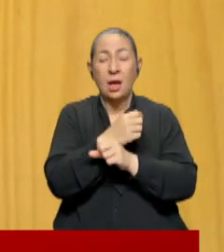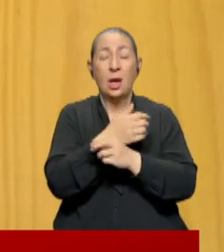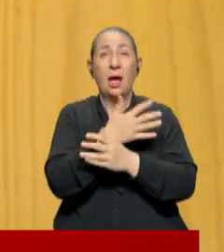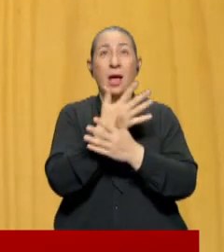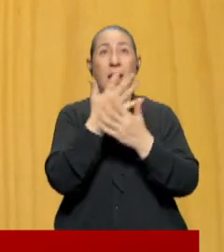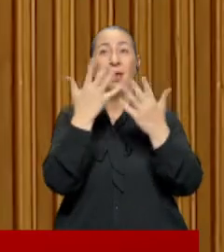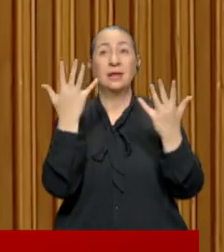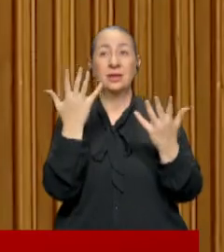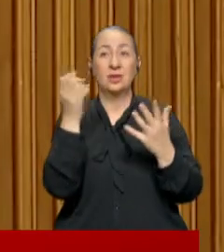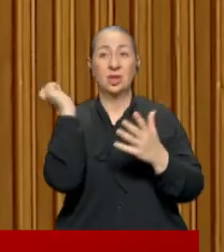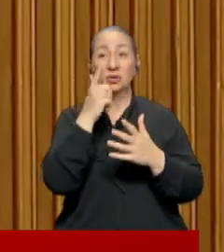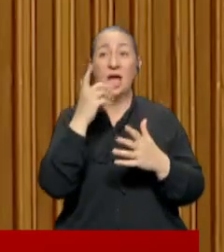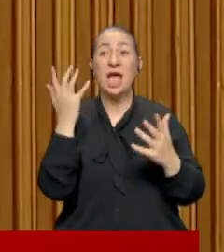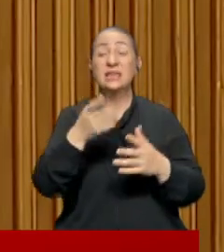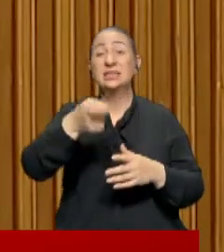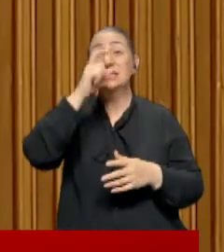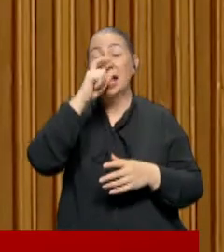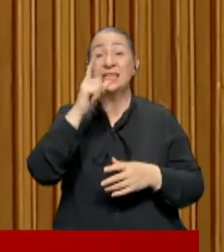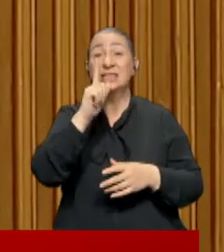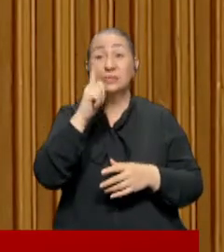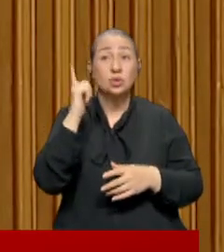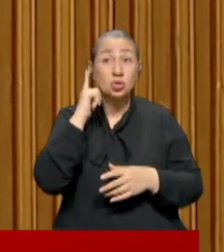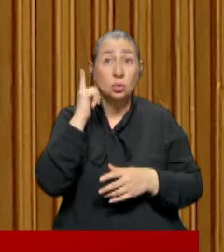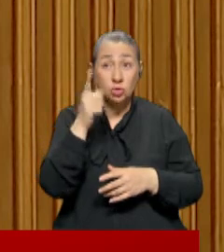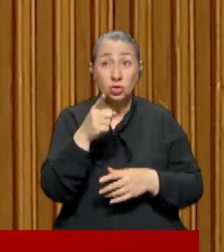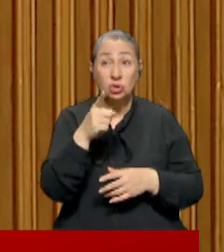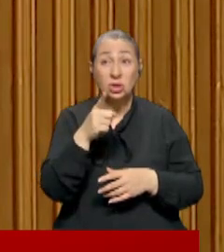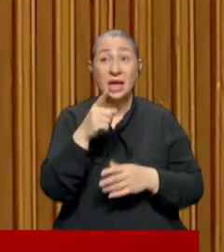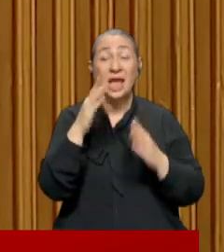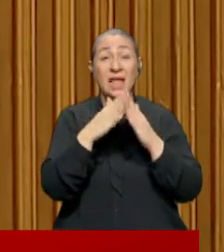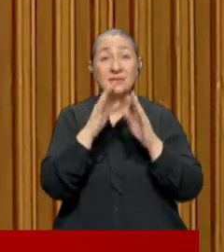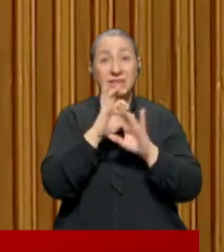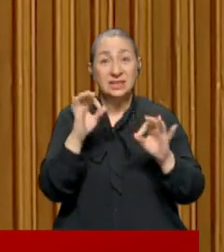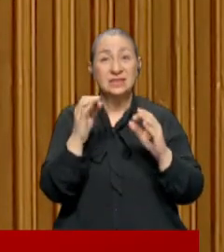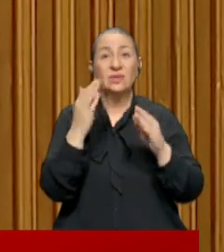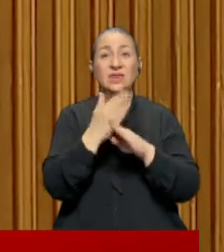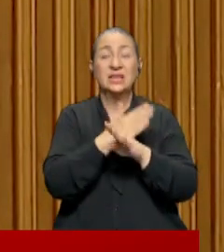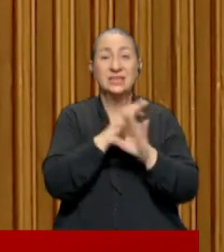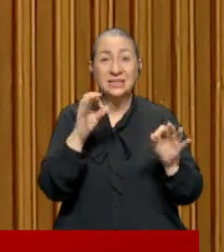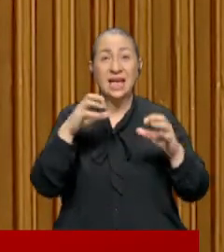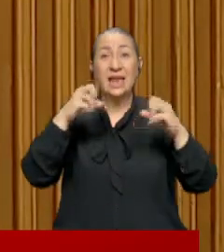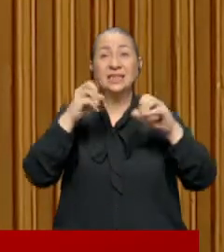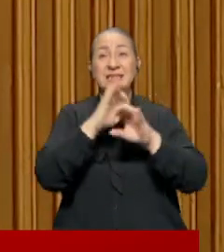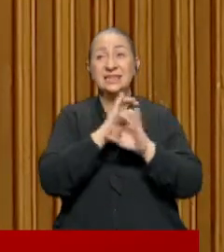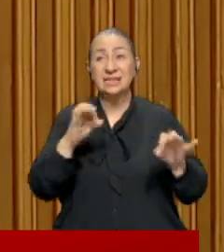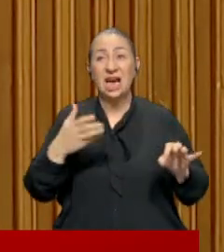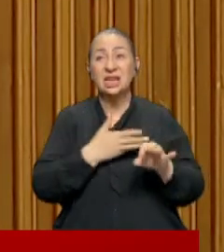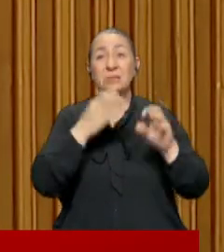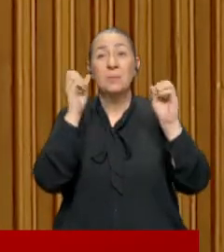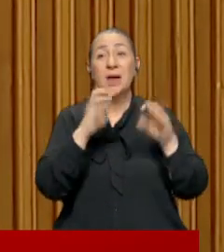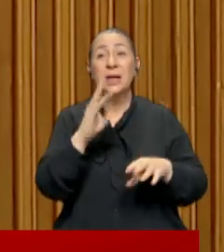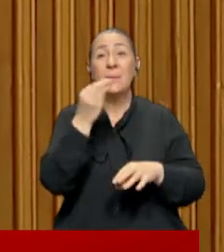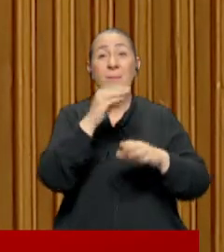aydınlığı taşlıyor. Ey saray, sesimi duyuyor musun? Evsiz, yurtsuz, elektriksiz, aç